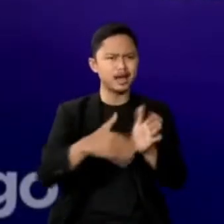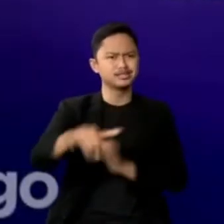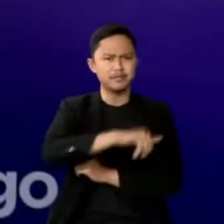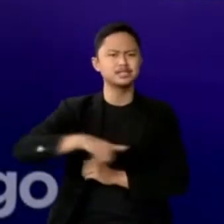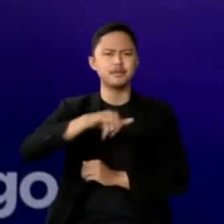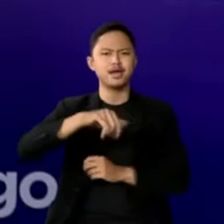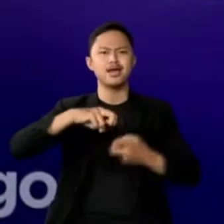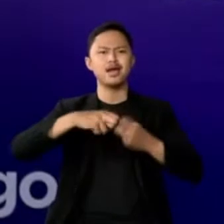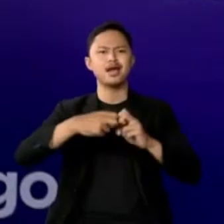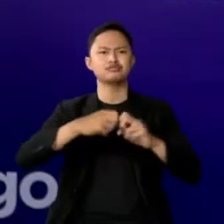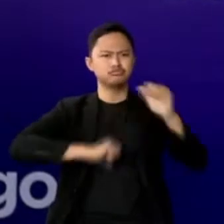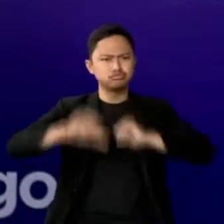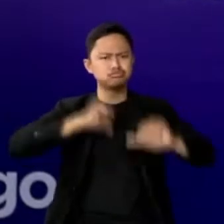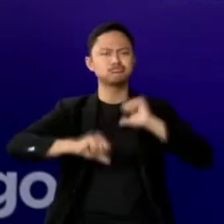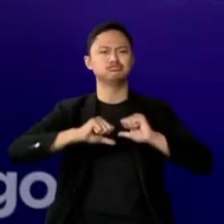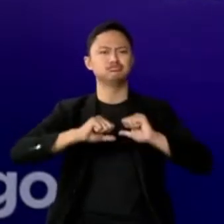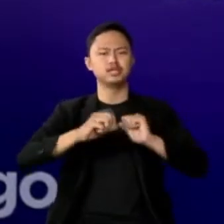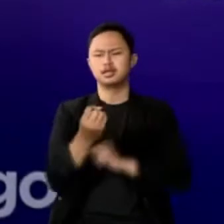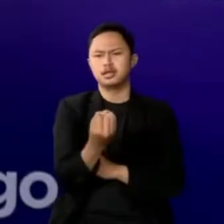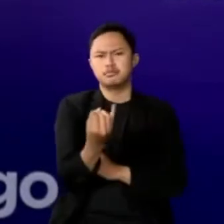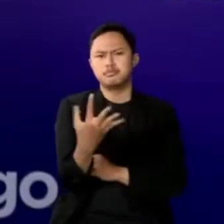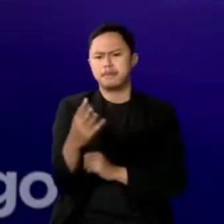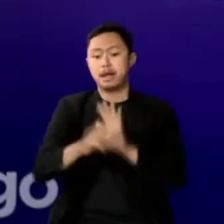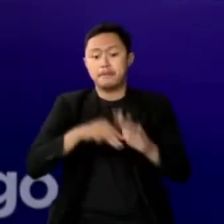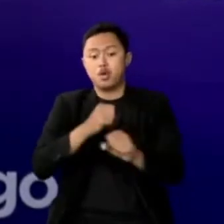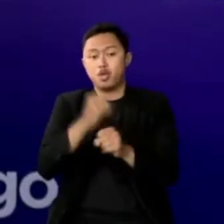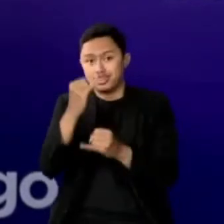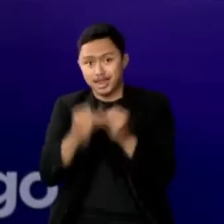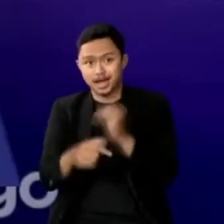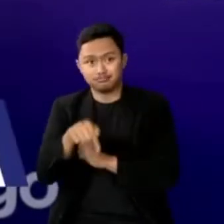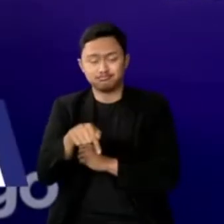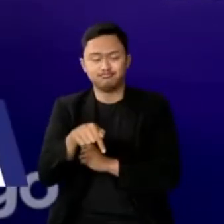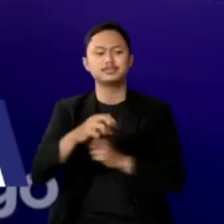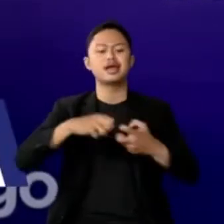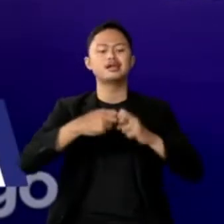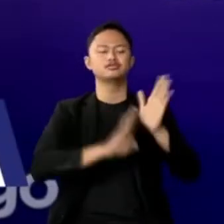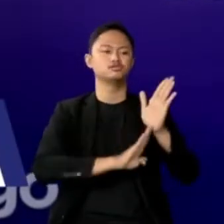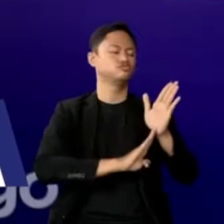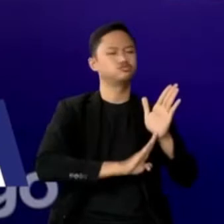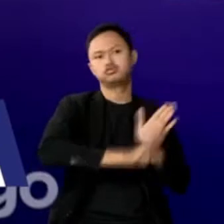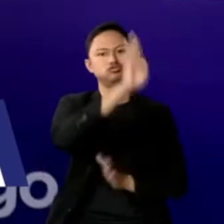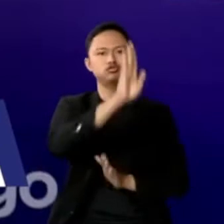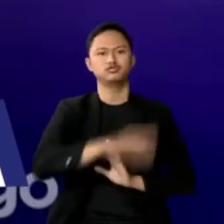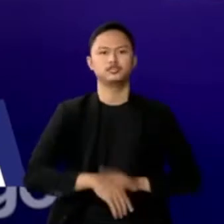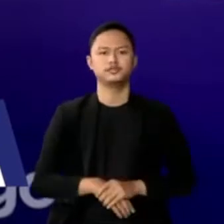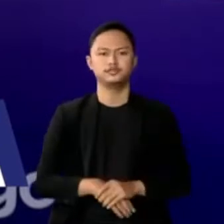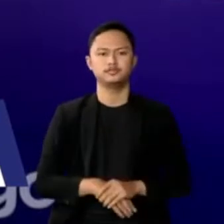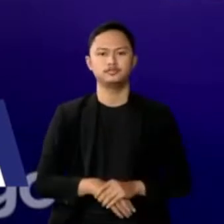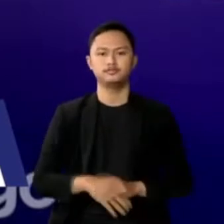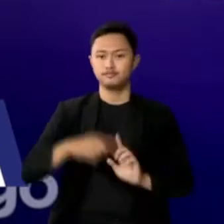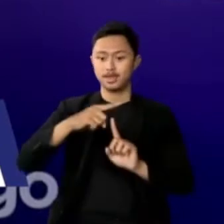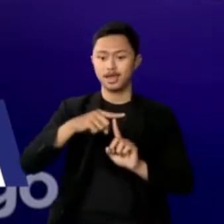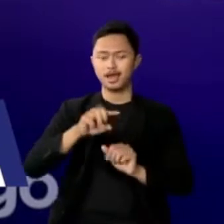angka kasus aktifnya selama beberapa minggu terakhir memang mengalami peningkatan yang cukup tinggi bahkan